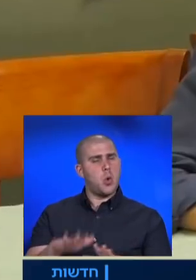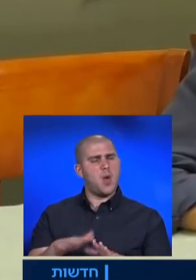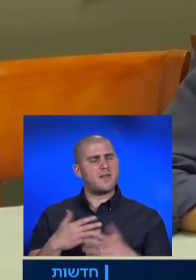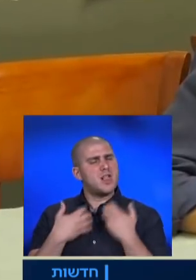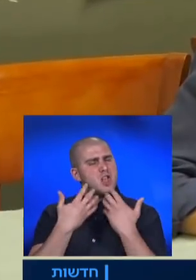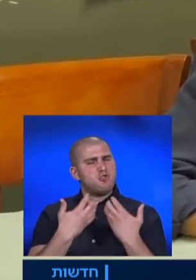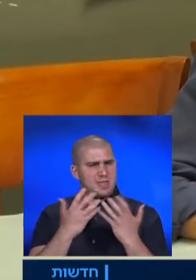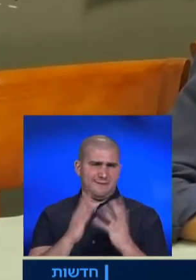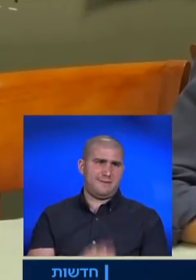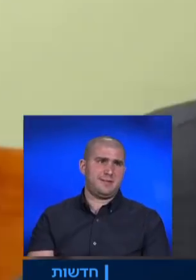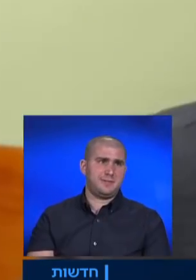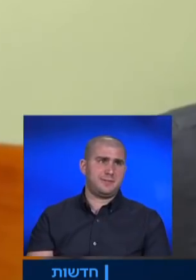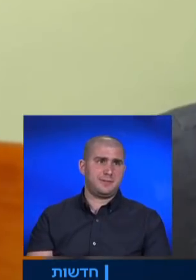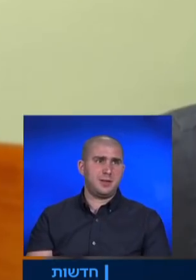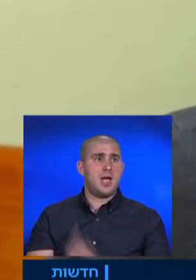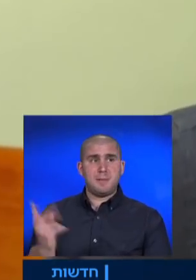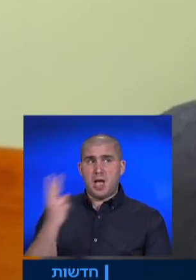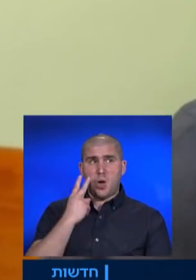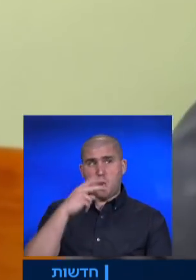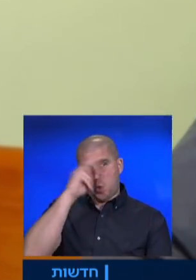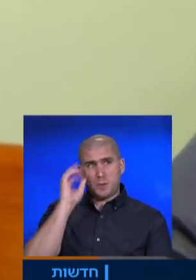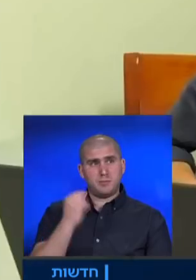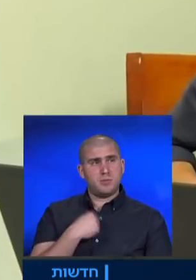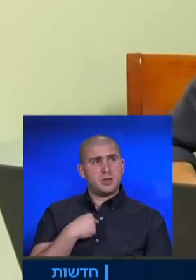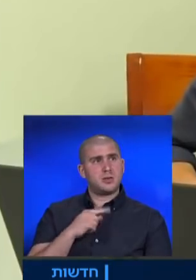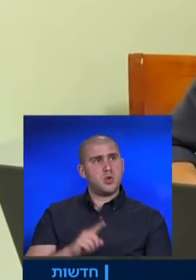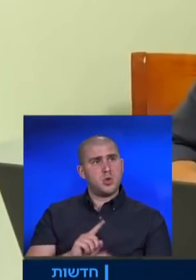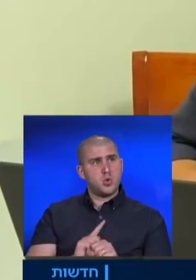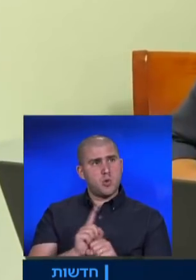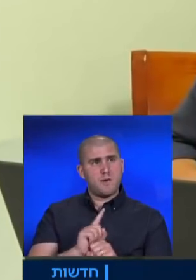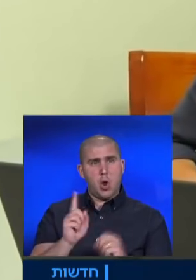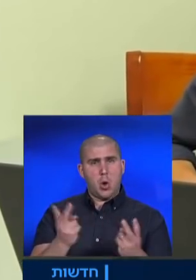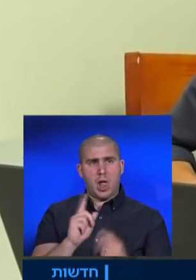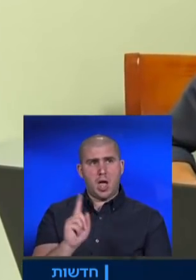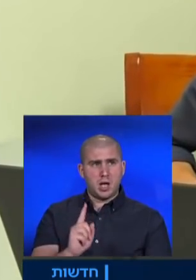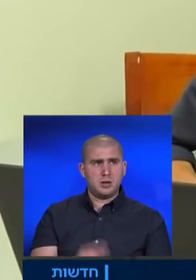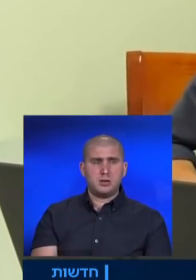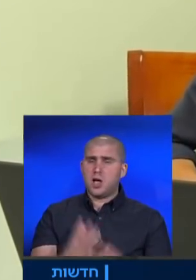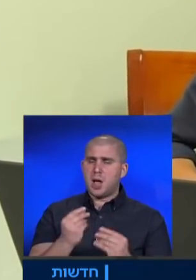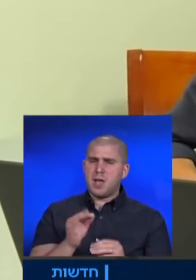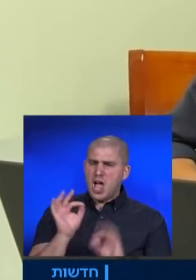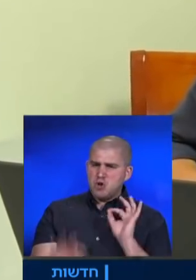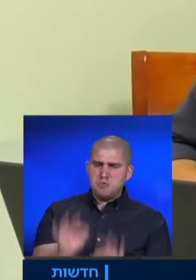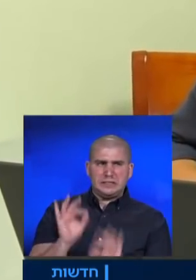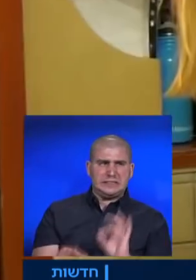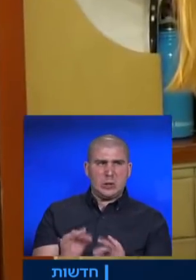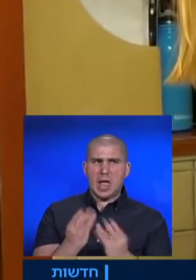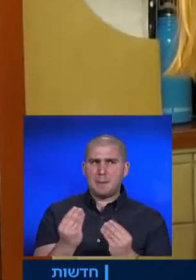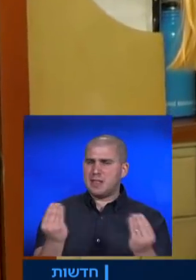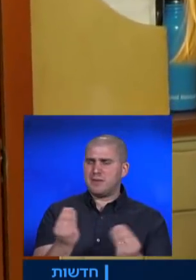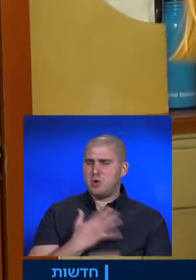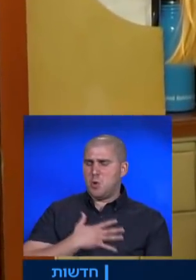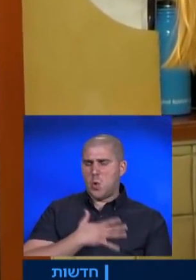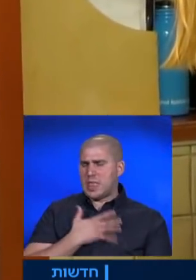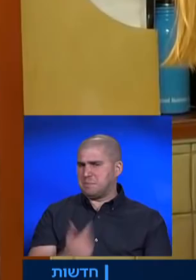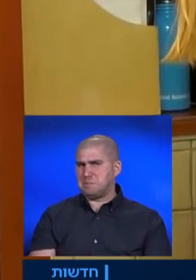לשתף. והם ראו, ההורים שלי, שאני עוברת תקופה לא קלה. הרבה השמצות, הרבה דברים שהם לא נעימים,